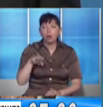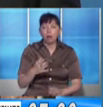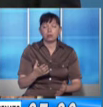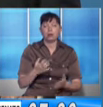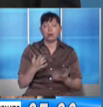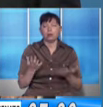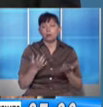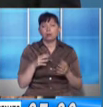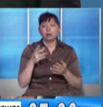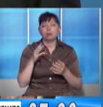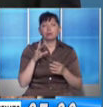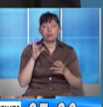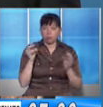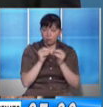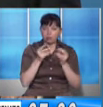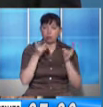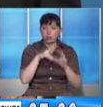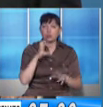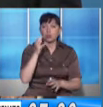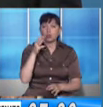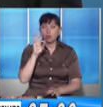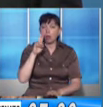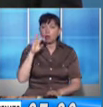procurorul general Stoianoglu, ar trebui să plece în demis.